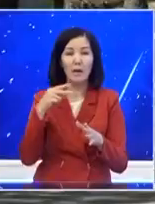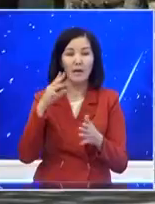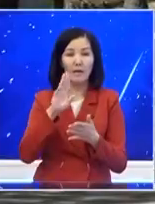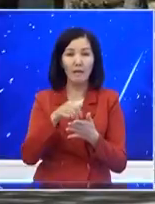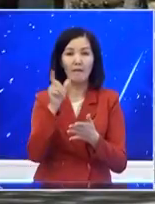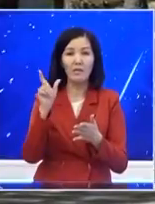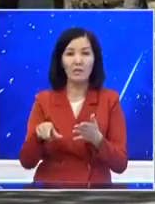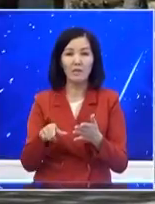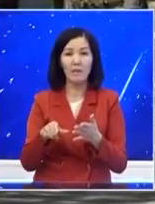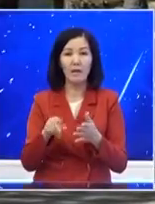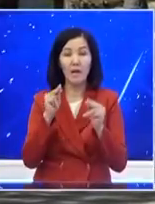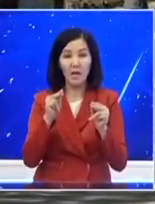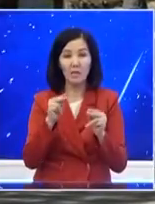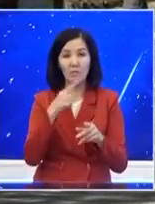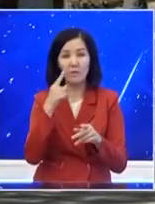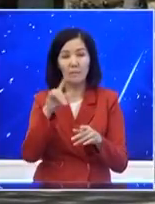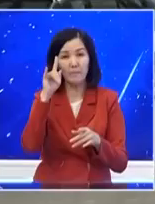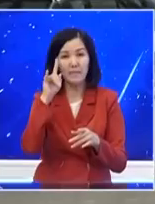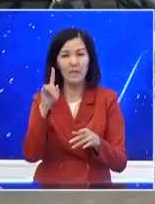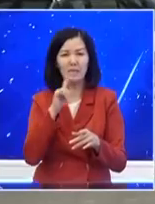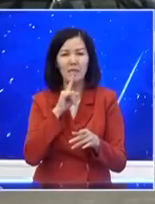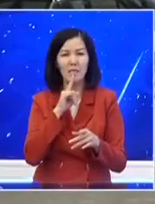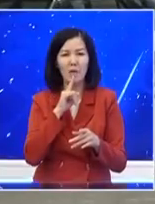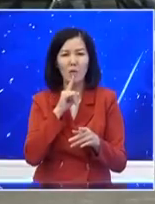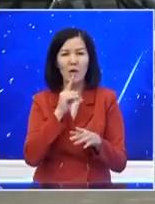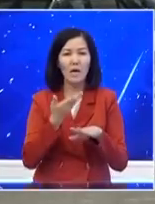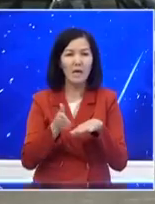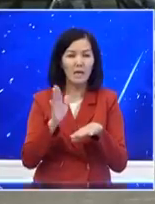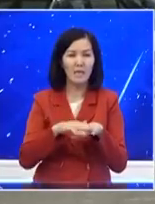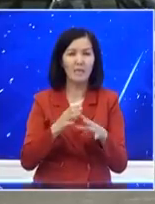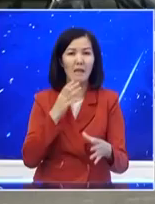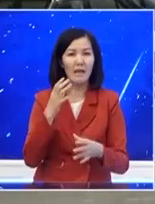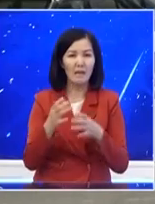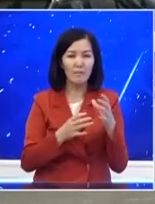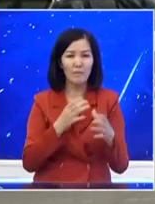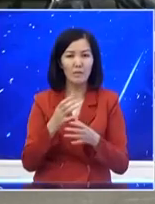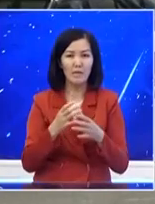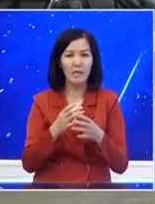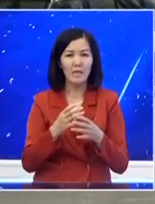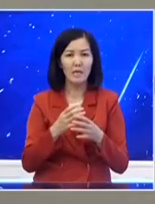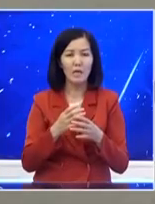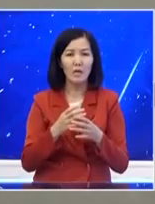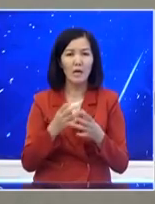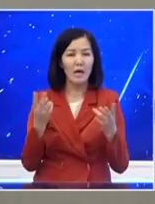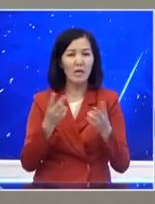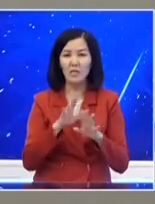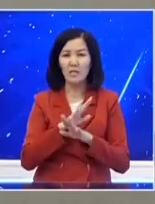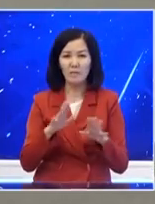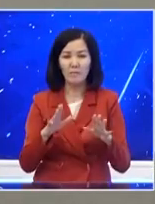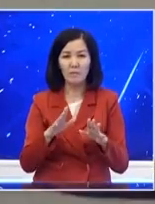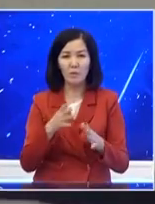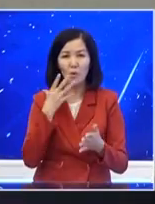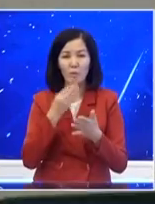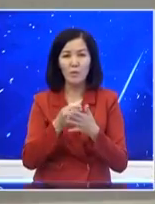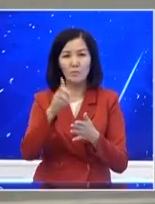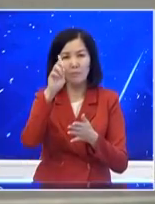соңында ащы да болса айтайын. Біз қазақтар осынау алмағайып күрделі әлемде түптеп келгенде ешкімге соншалықты қажет